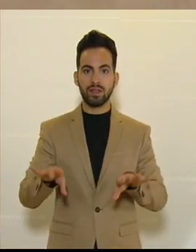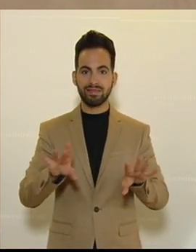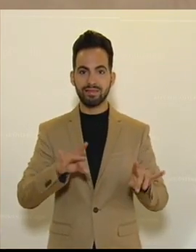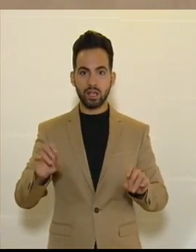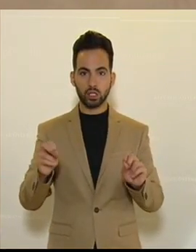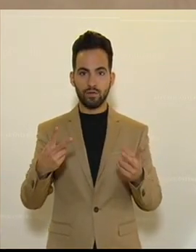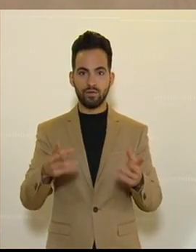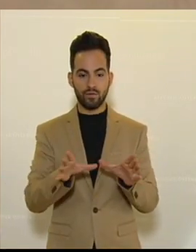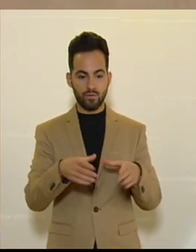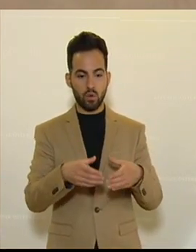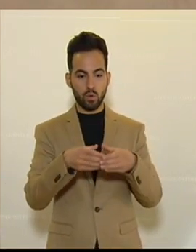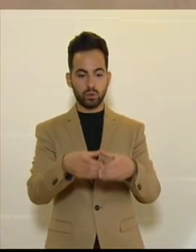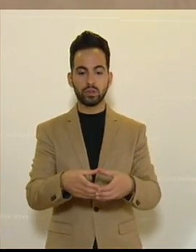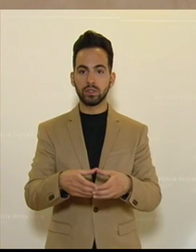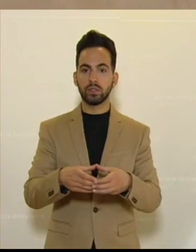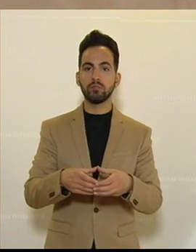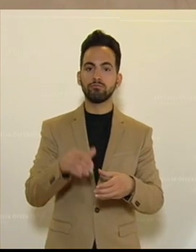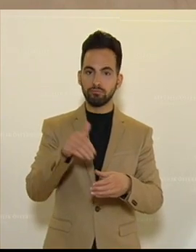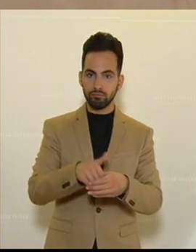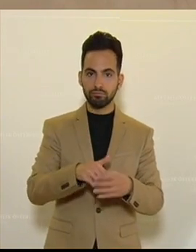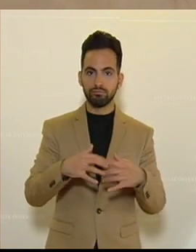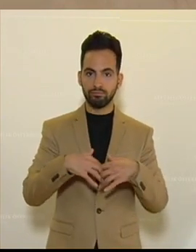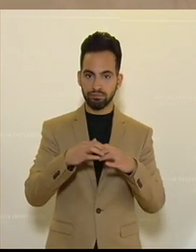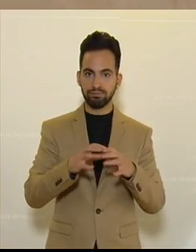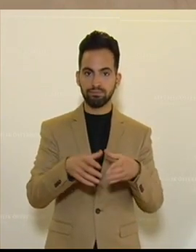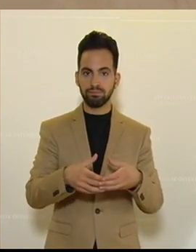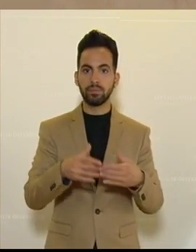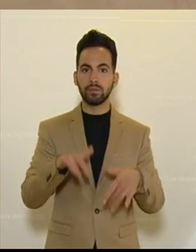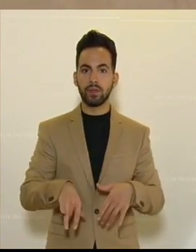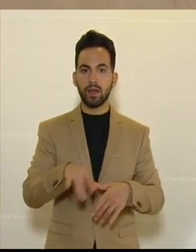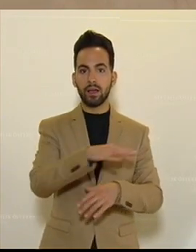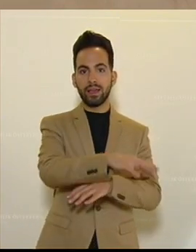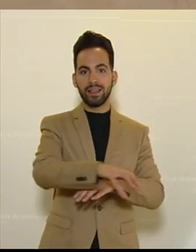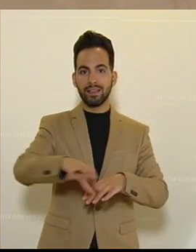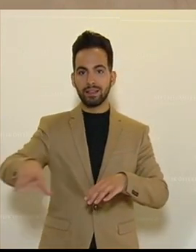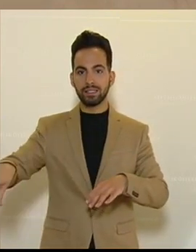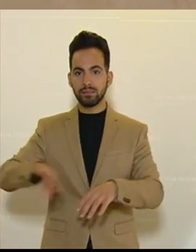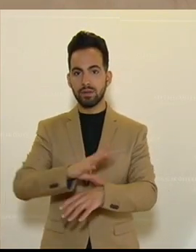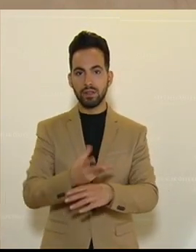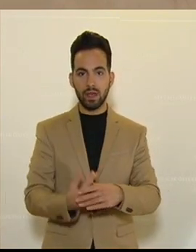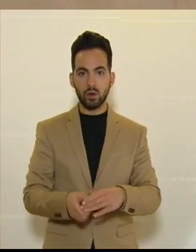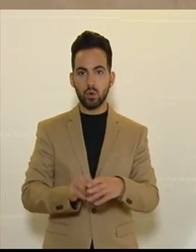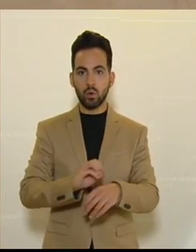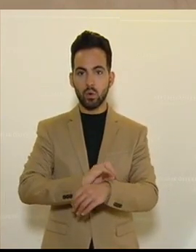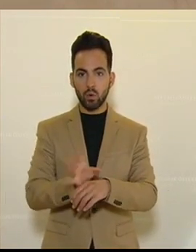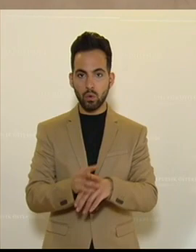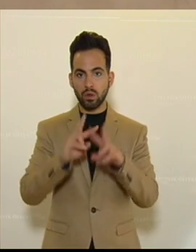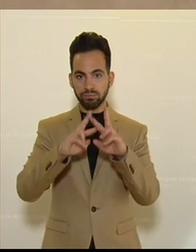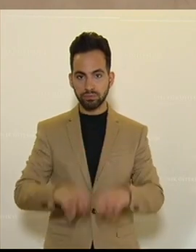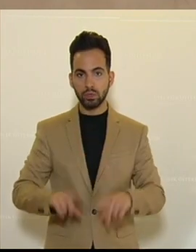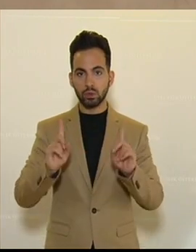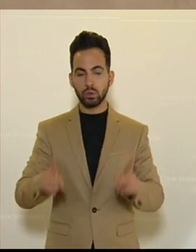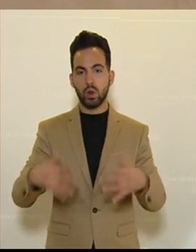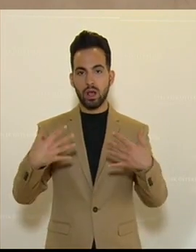Taskforce Covid-19-Evidenz einzurichten, um eine interdisziplinäre Corona-Begleitforschung rasch und effektiv